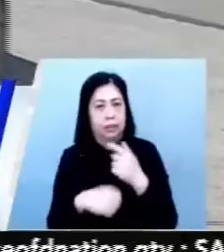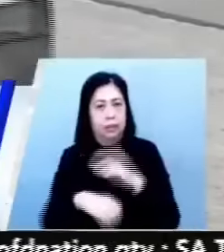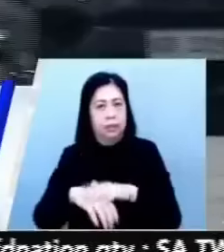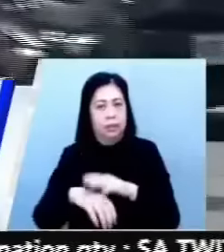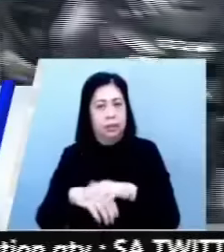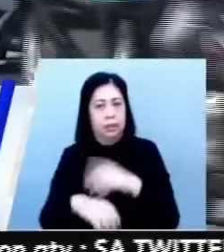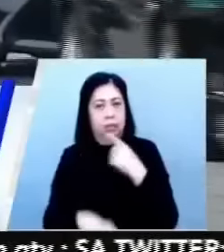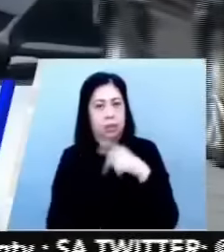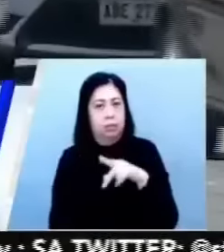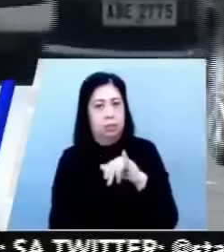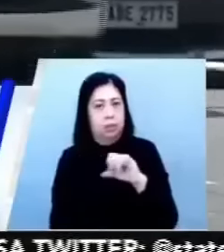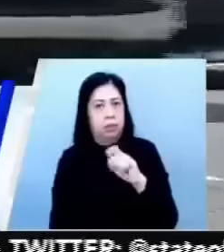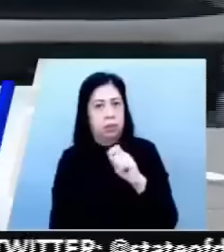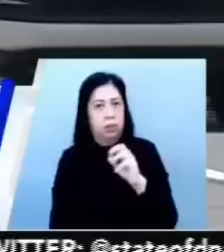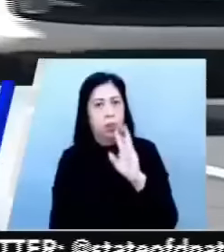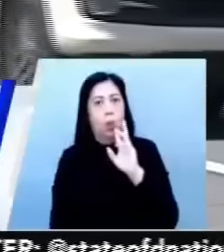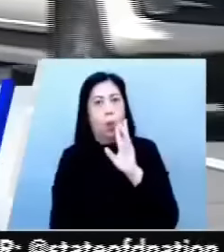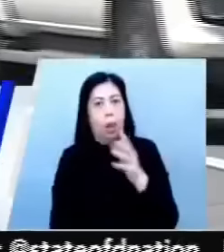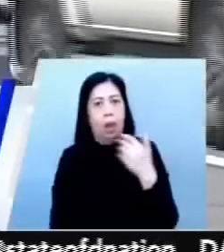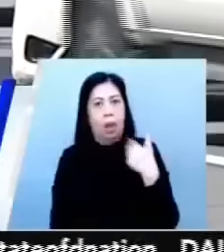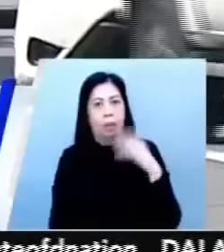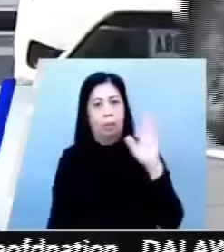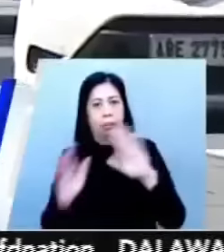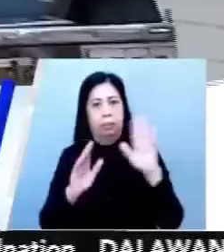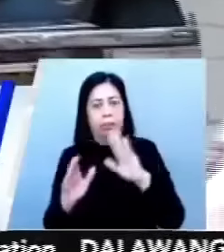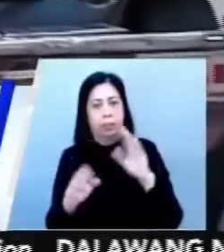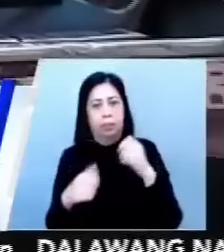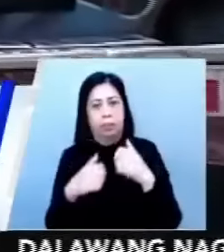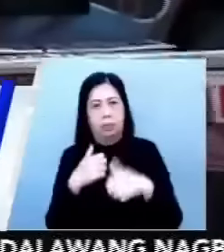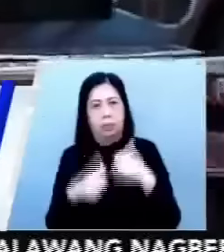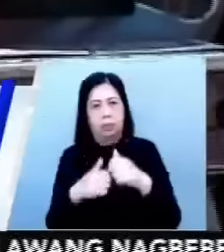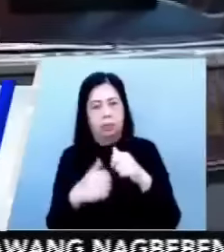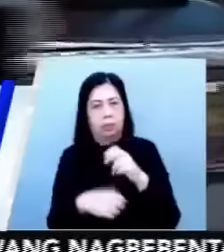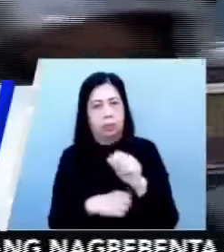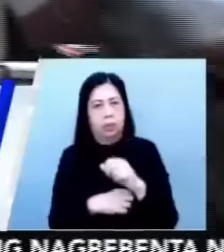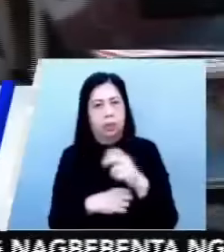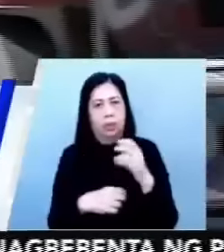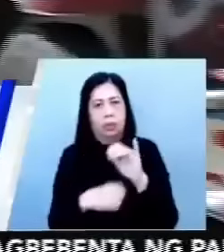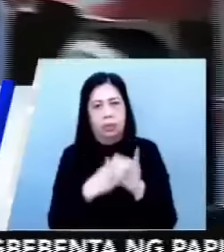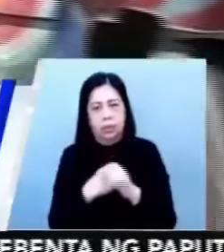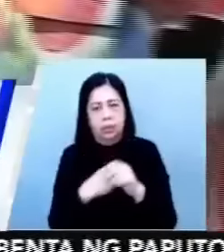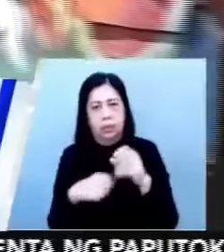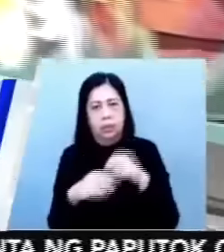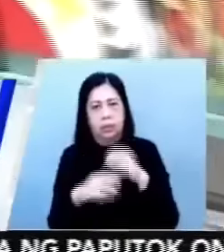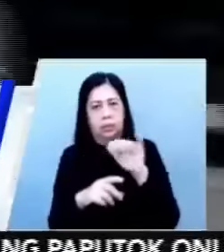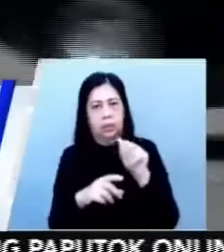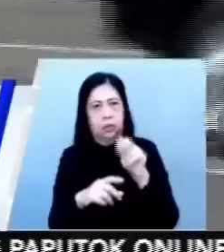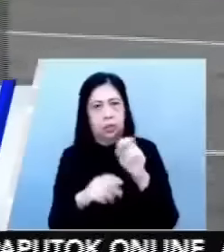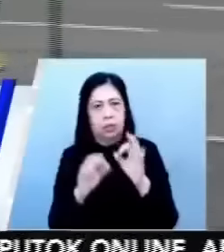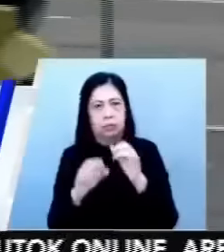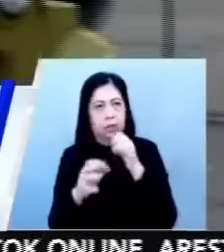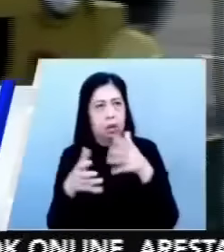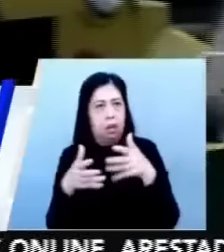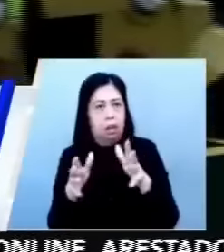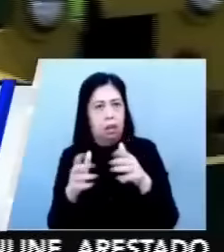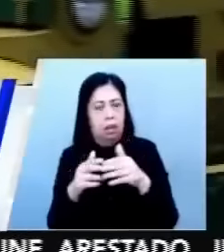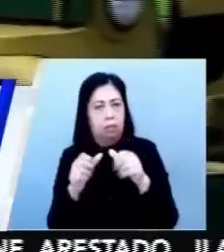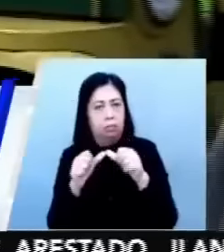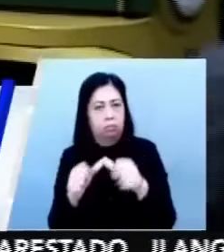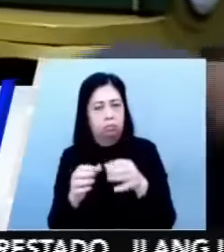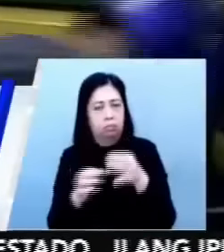na may malakihang transport crisis sa Enero kung di papayagang mag-renew ng prangkisa ang mga jeepney operator. Sabi ng